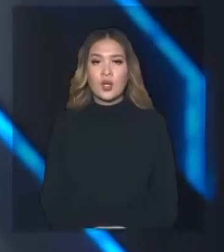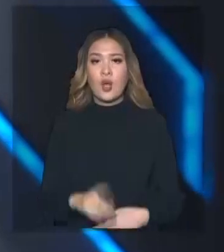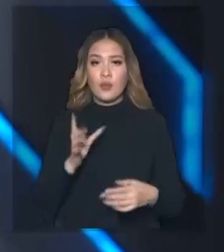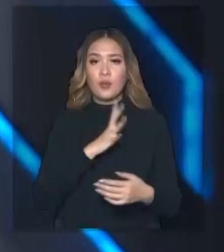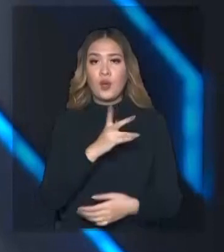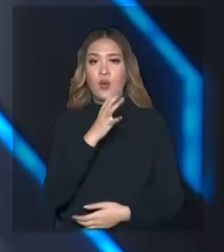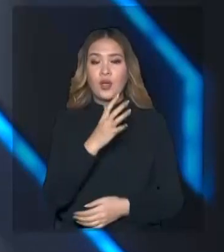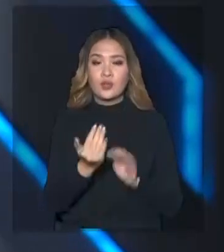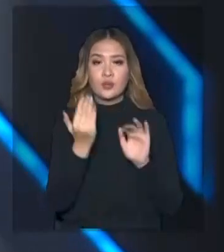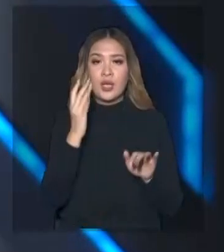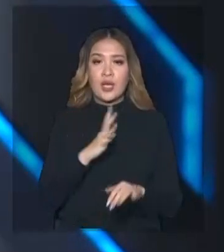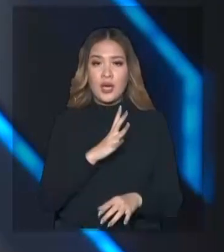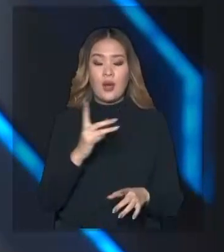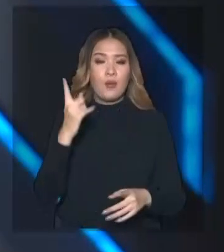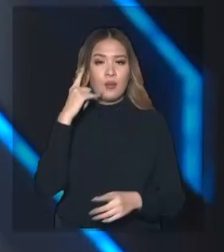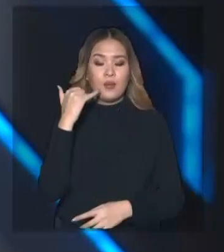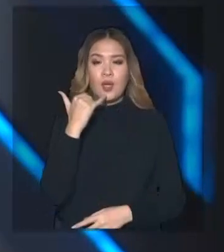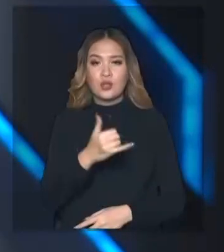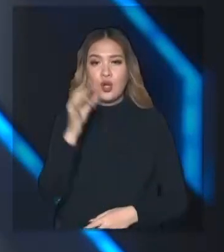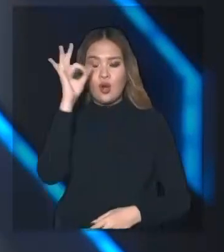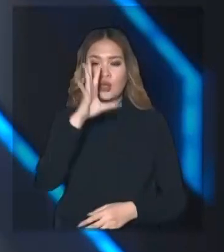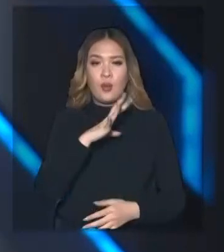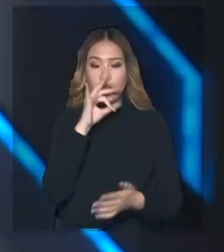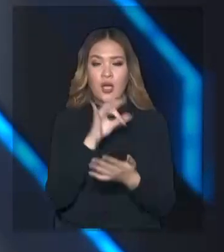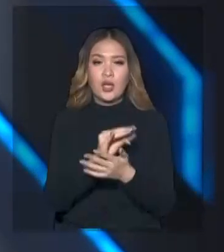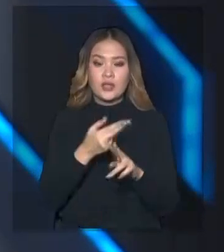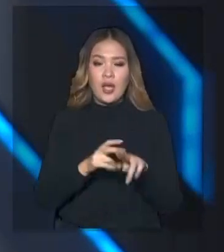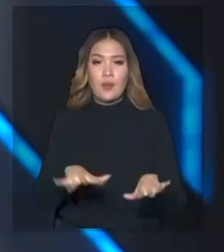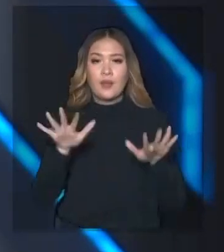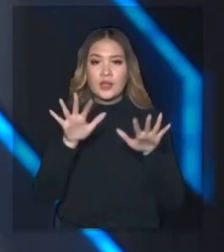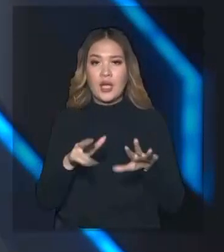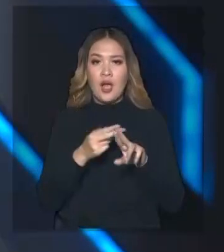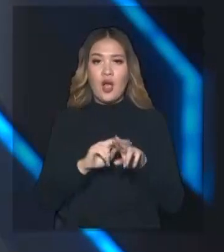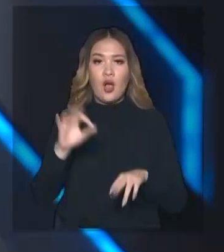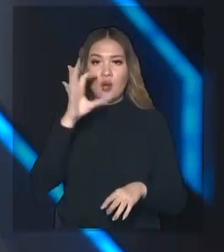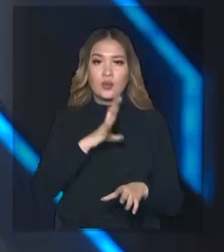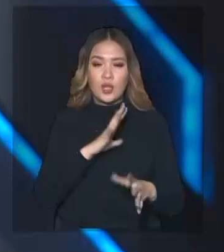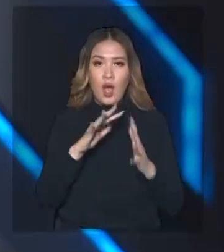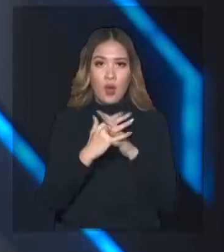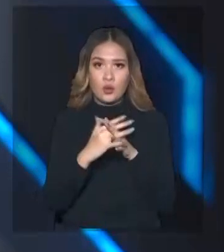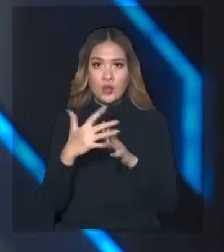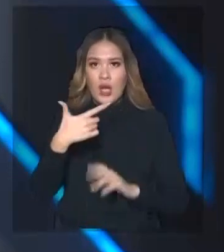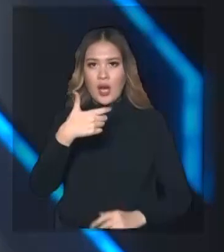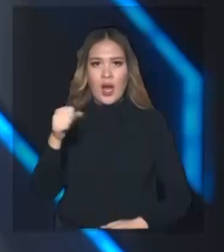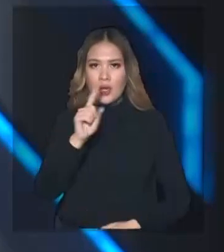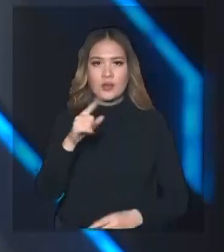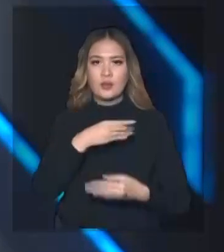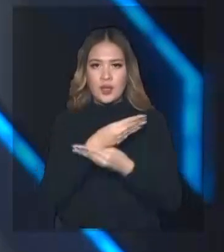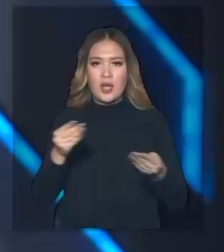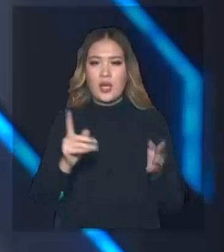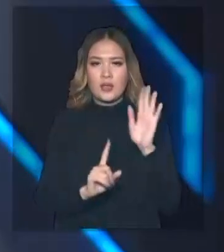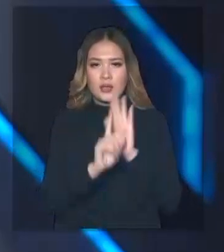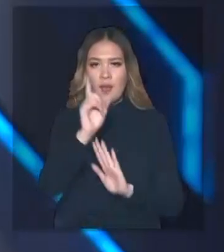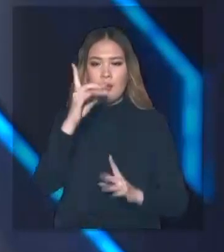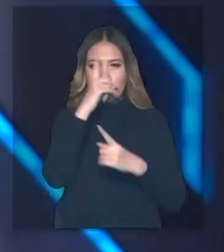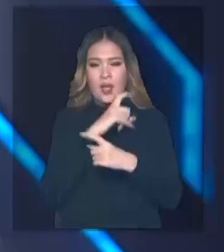Осыдан бірер уақыт бұрын редакциямызға ақпарат келіп түсті. Жауапты мекеменің өкілдері ақау қалпына келтіріліп, ауылдарға газ беріле бастады